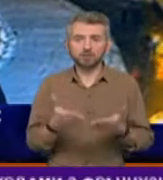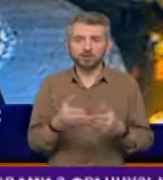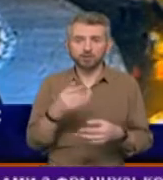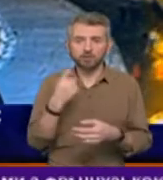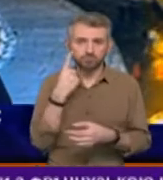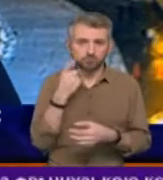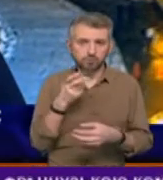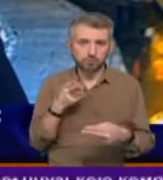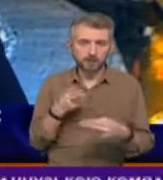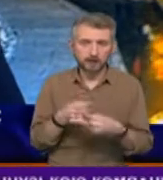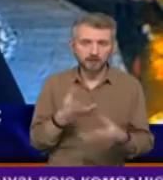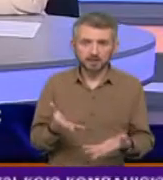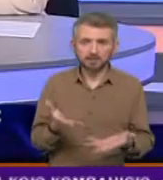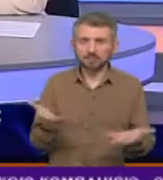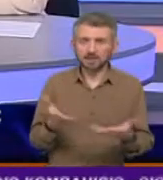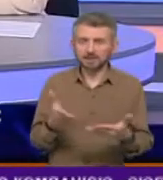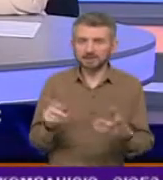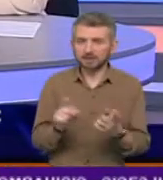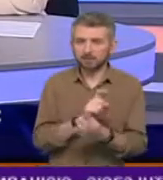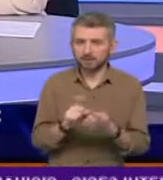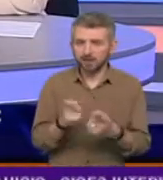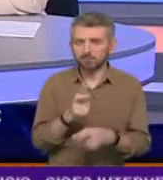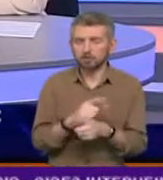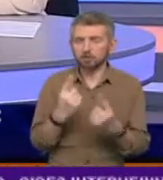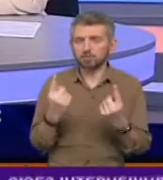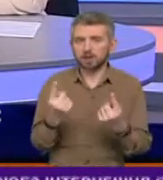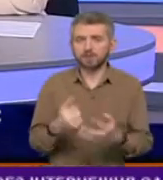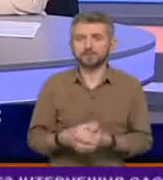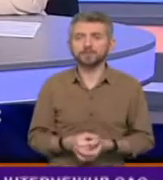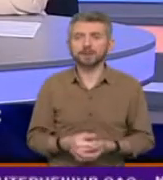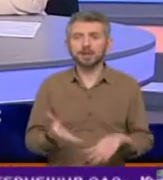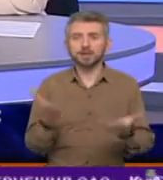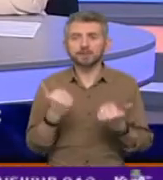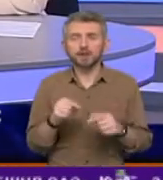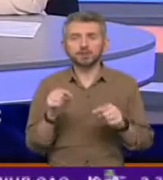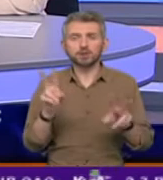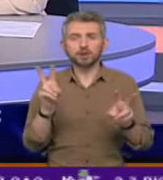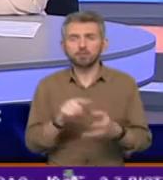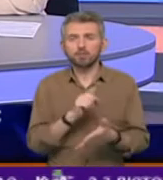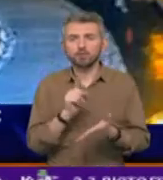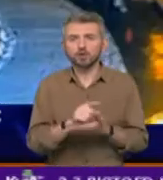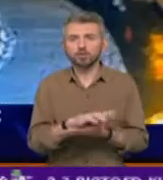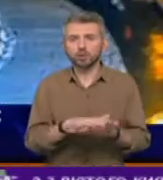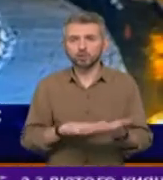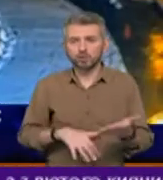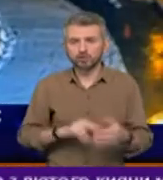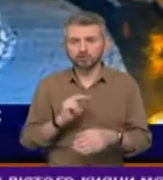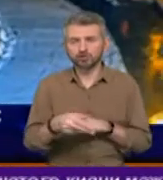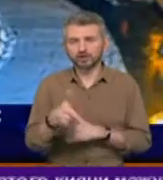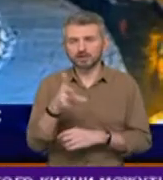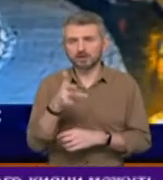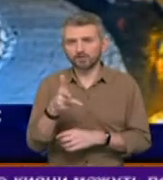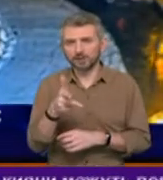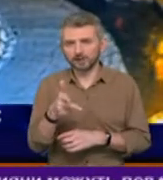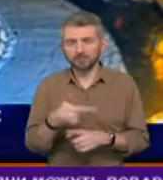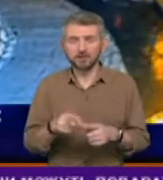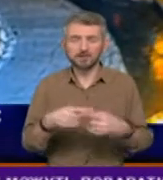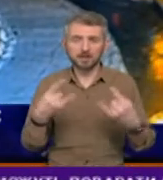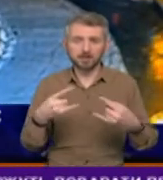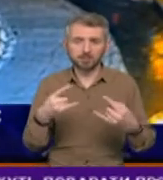додатковій сесії, яка аж середина червня-липень. Тобто вони можуть пізніше складати тест.